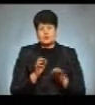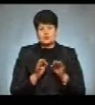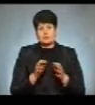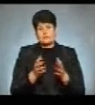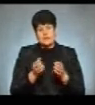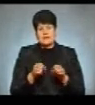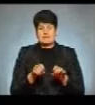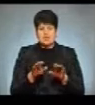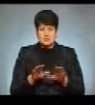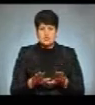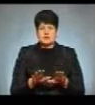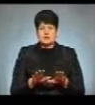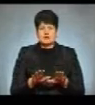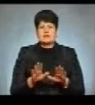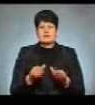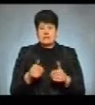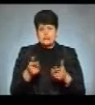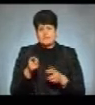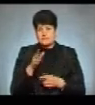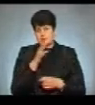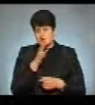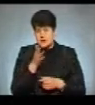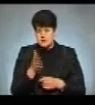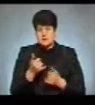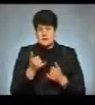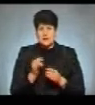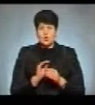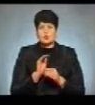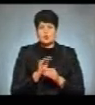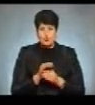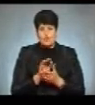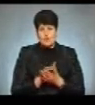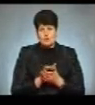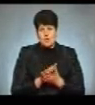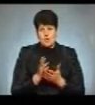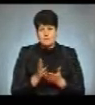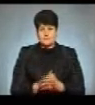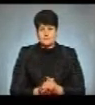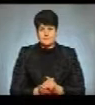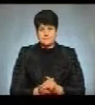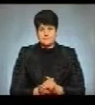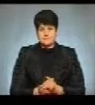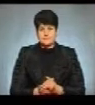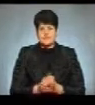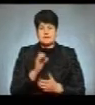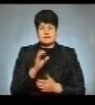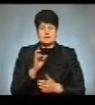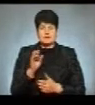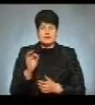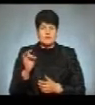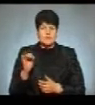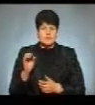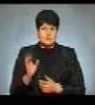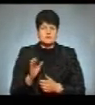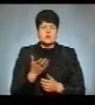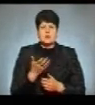прийняв рішення, те, яке прийняв, надав їм час для додаткового ознайомлення. Станіслав Борис, адвокат обвинуваченого у